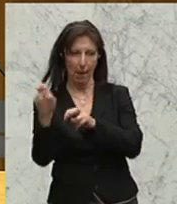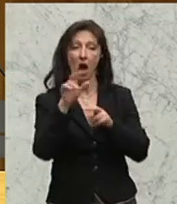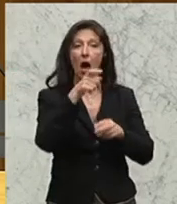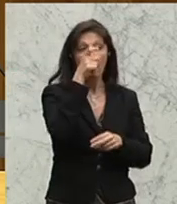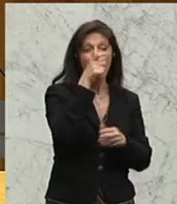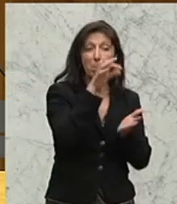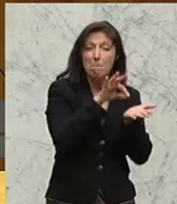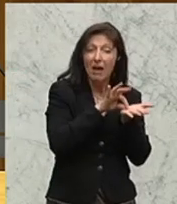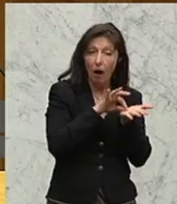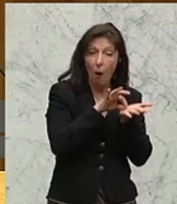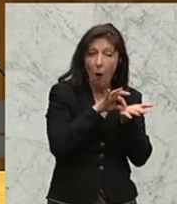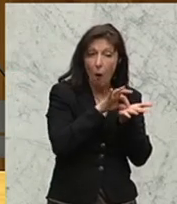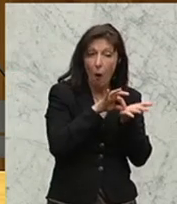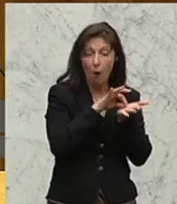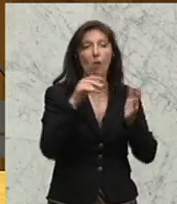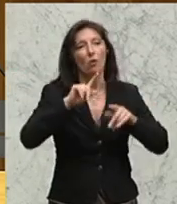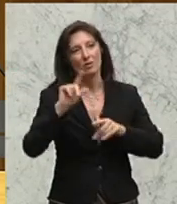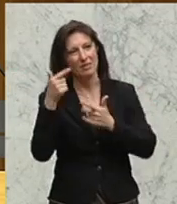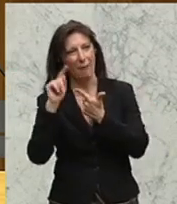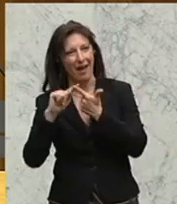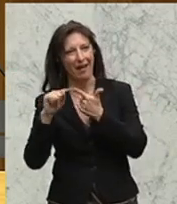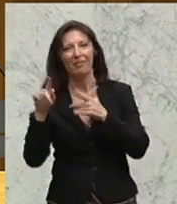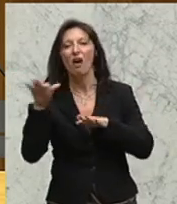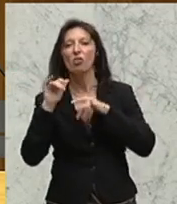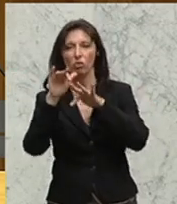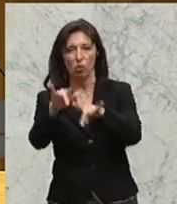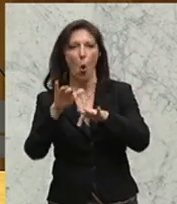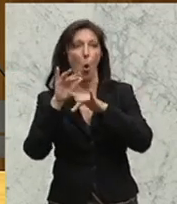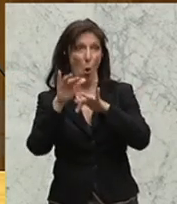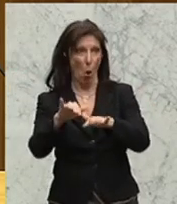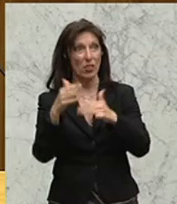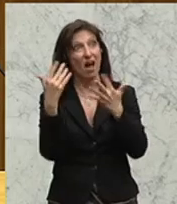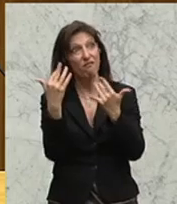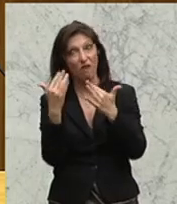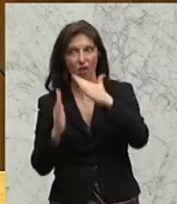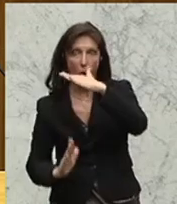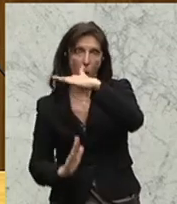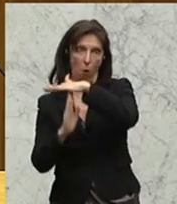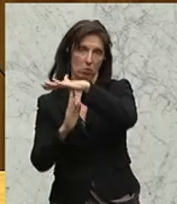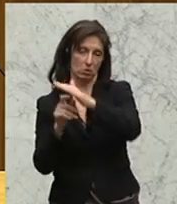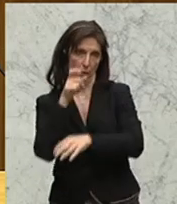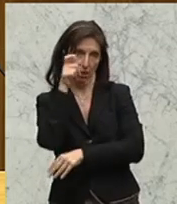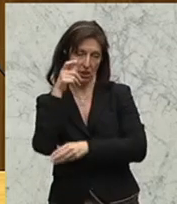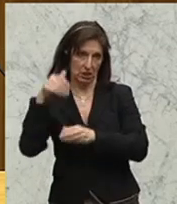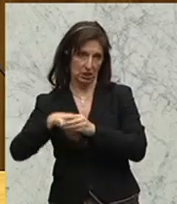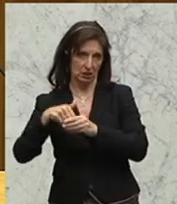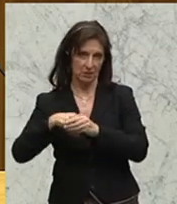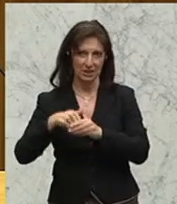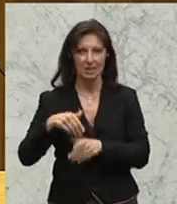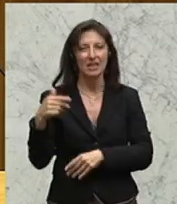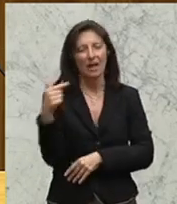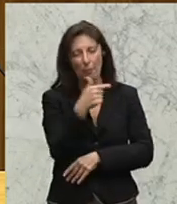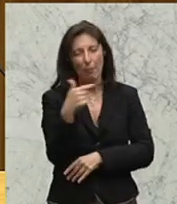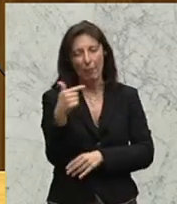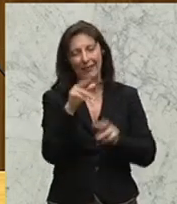Mikroplastik und zum anderen Grenzwerte für Plastik in der Donau. Eines haben beide Themenbereiche leider